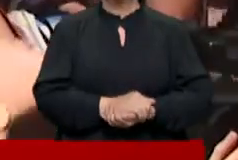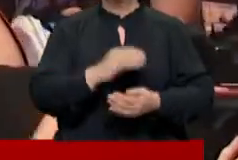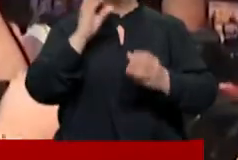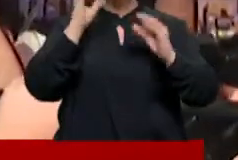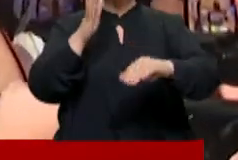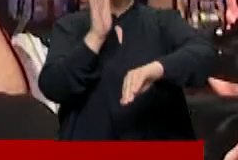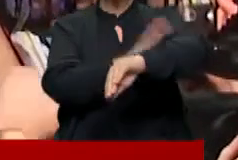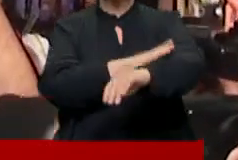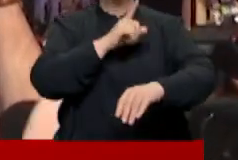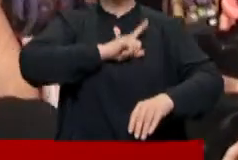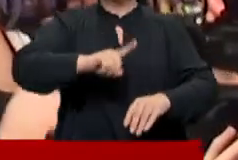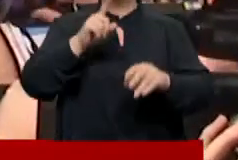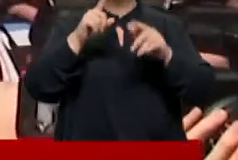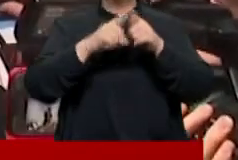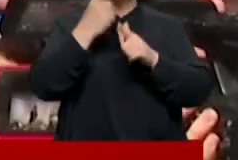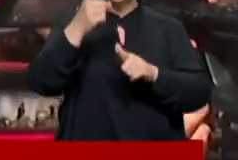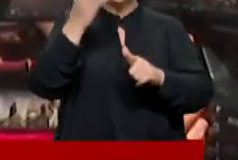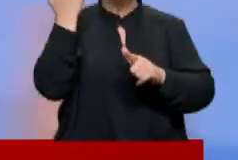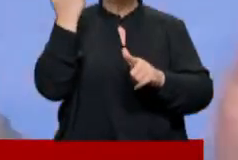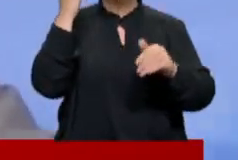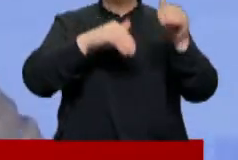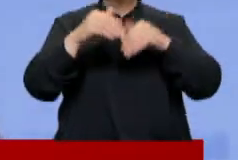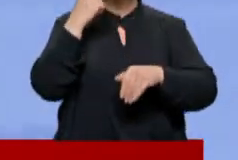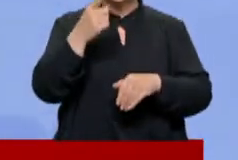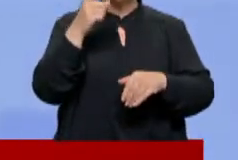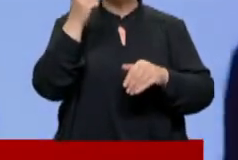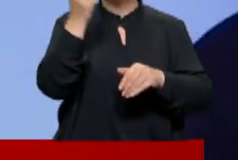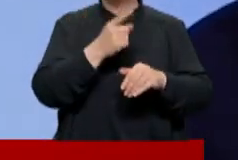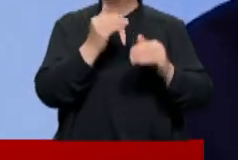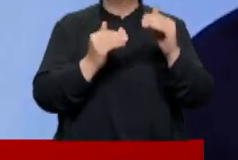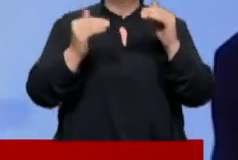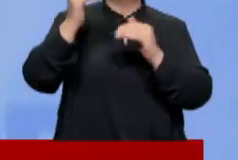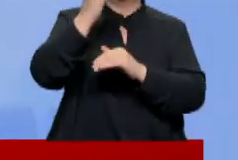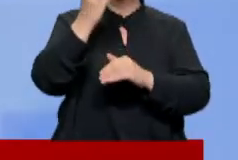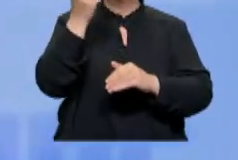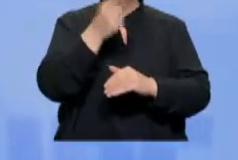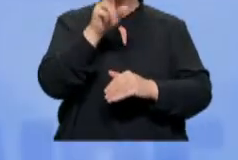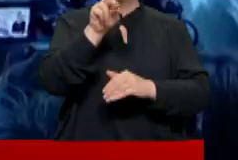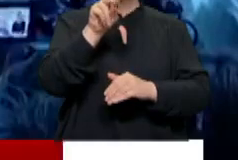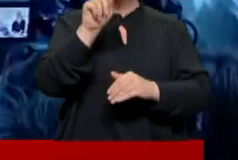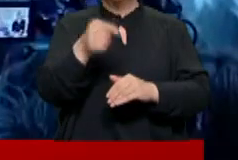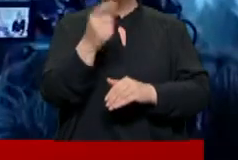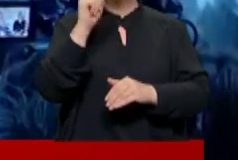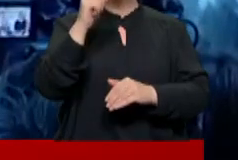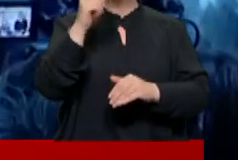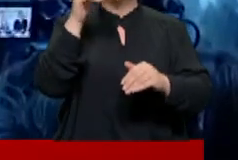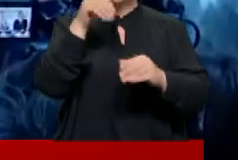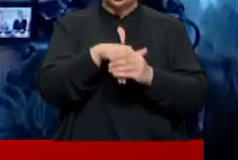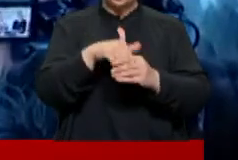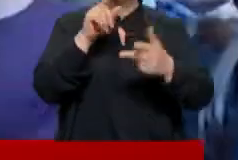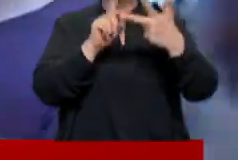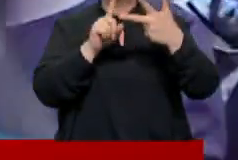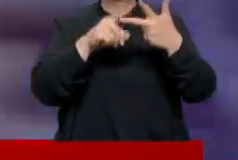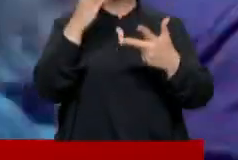Aşırı solcu aday Jean-Luc Mélenchon önceki seçimlere göre oy oranını artırdı. %21,9 oyla 3.